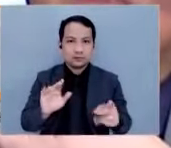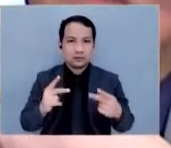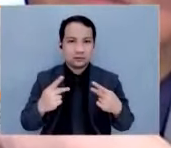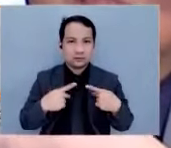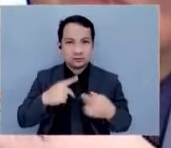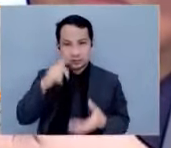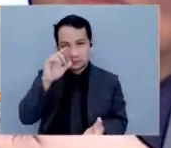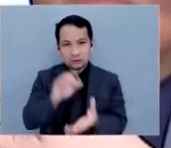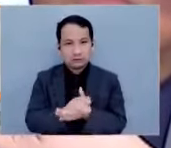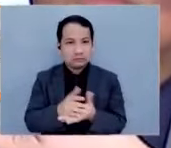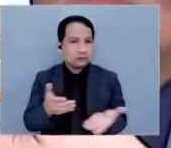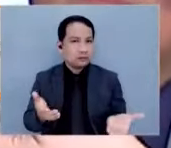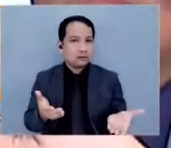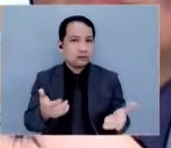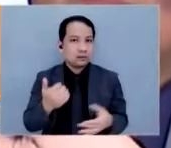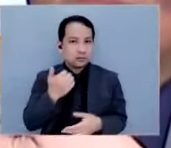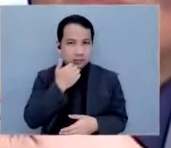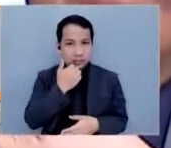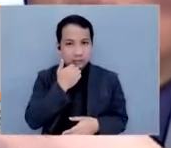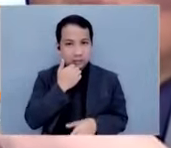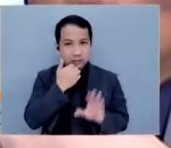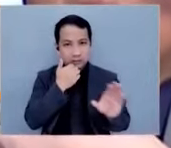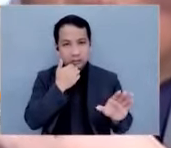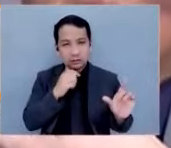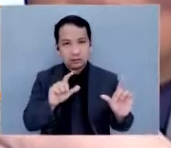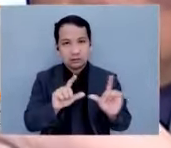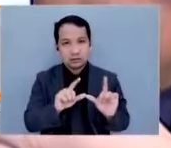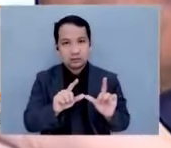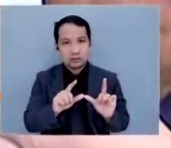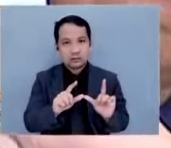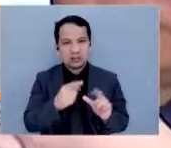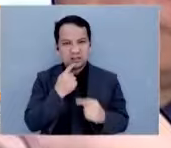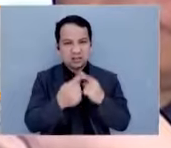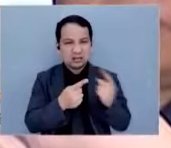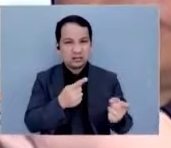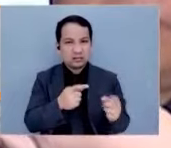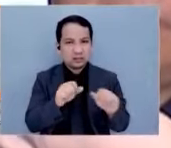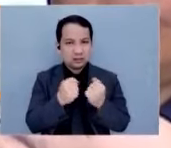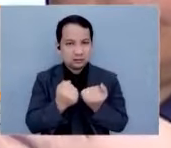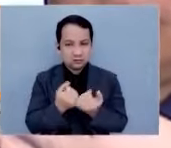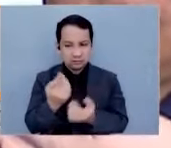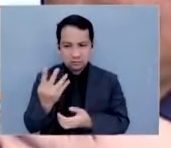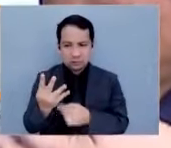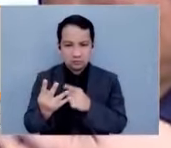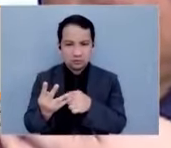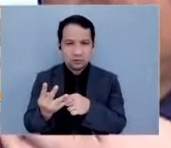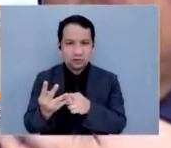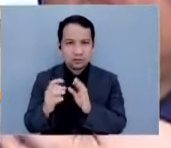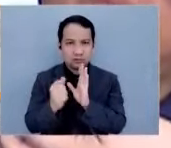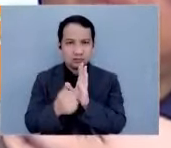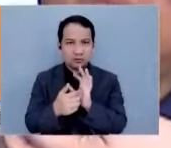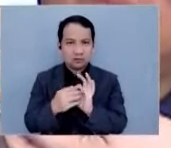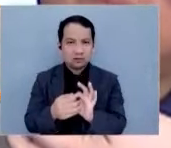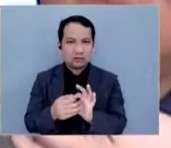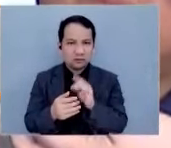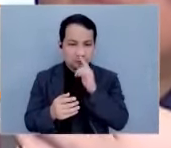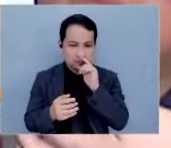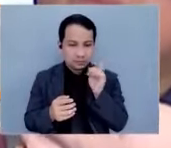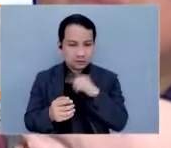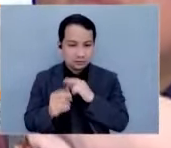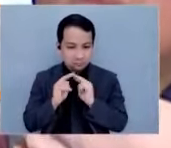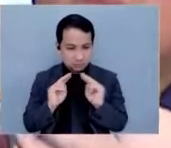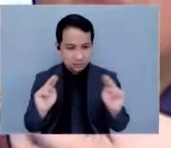walang violation sa prangkisa. Yung mga sinasabi nila sa Section 4 daw, yung sa fake news, sabi doon